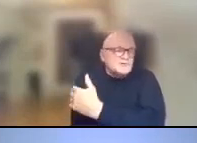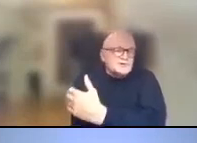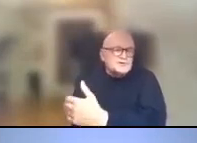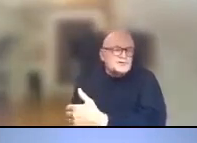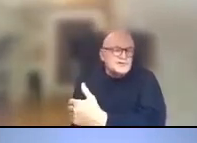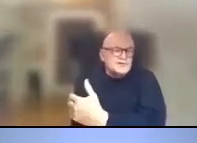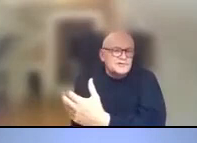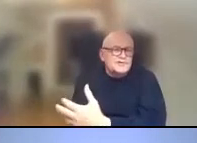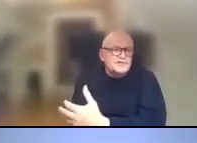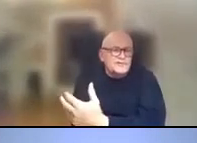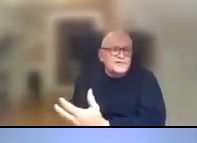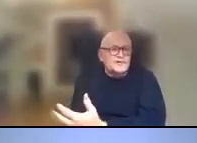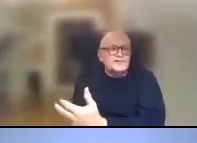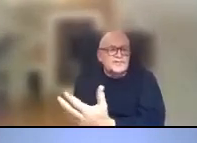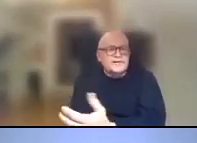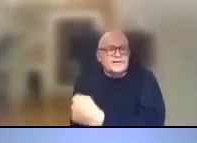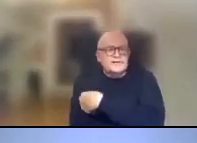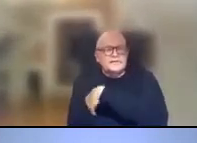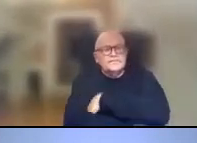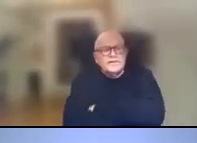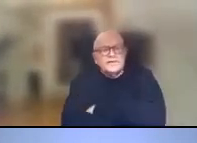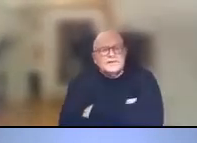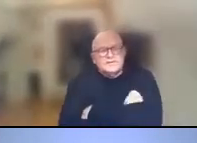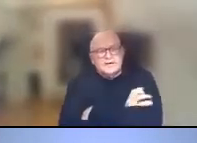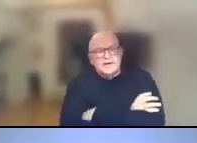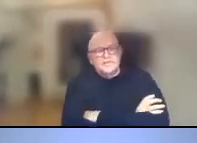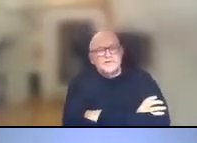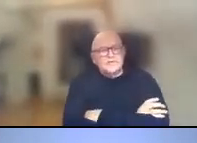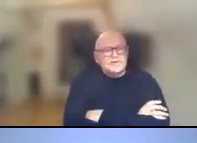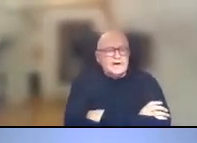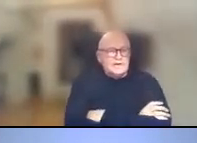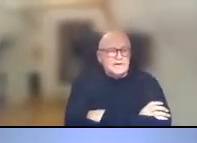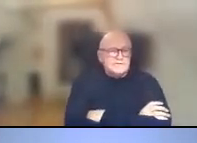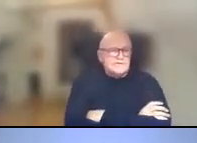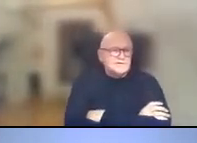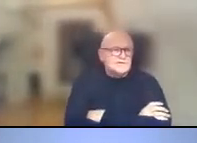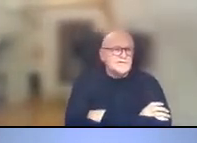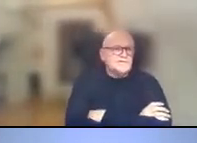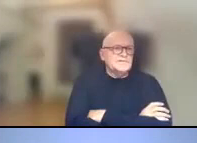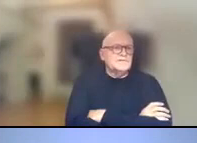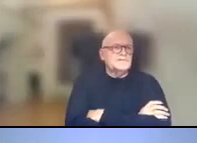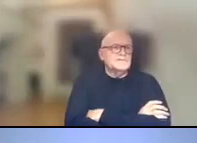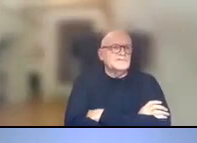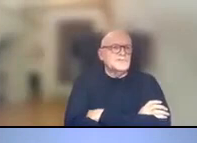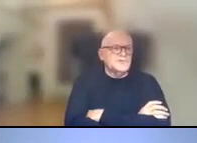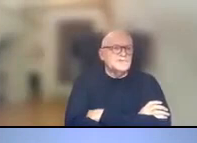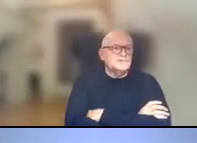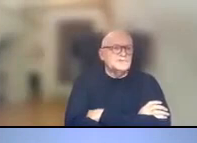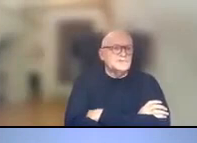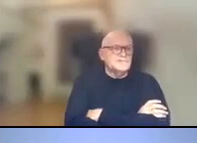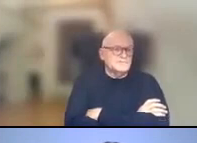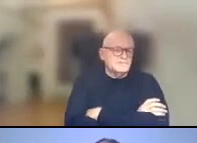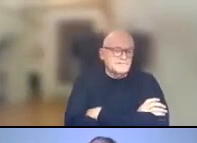Aber es ist nicht verwunderlich, weil Sie haben die Deutsche Krankenhausgesellschaft